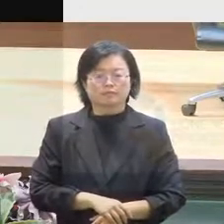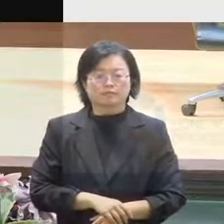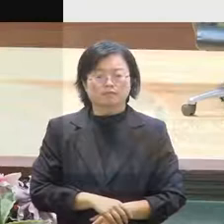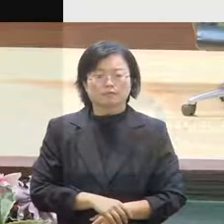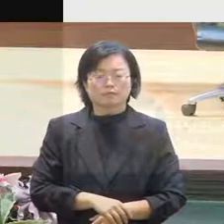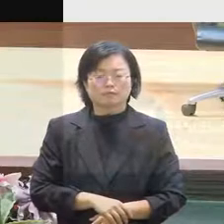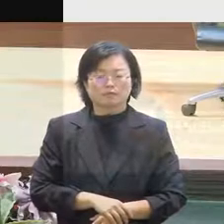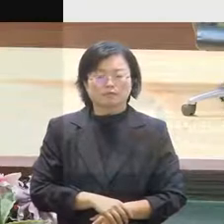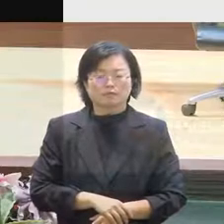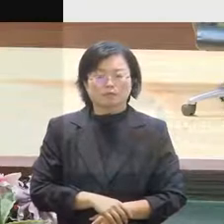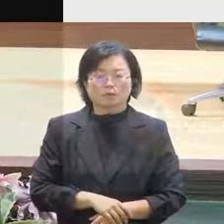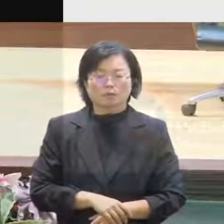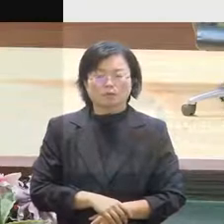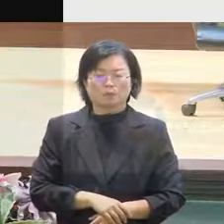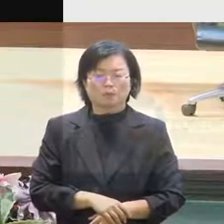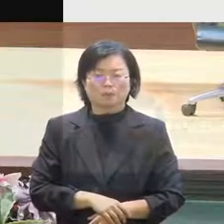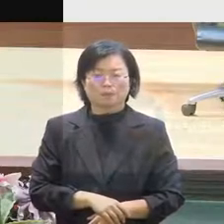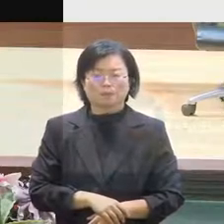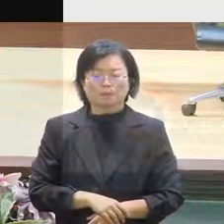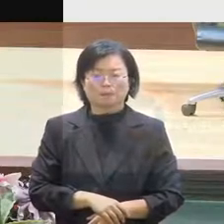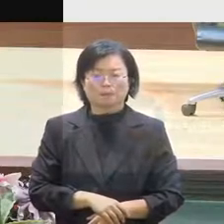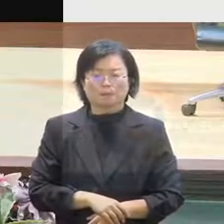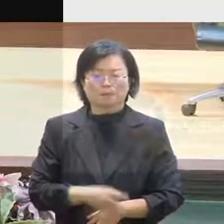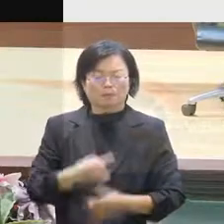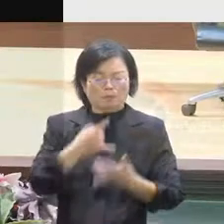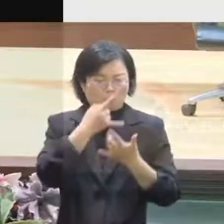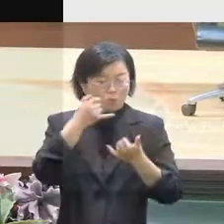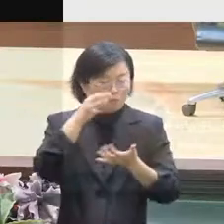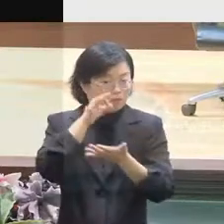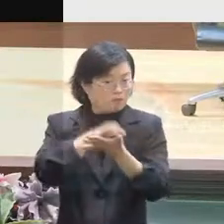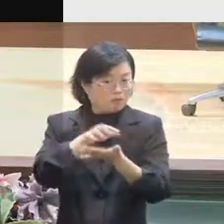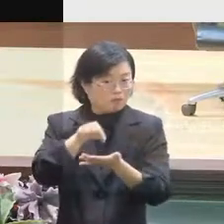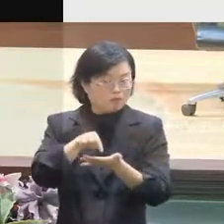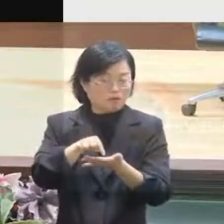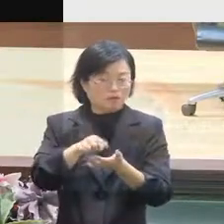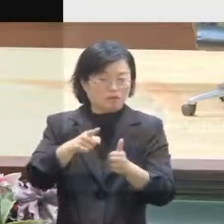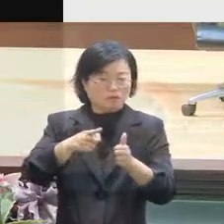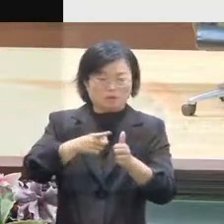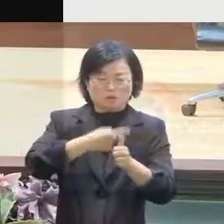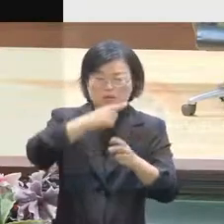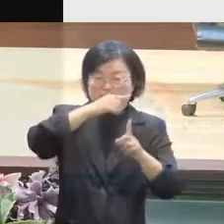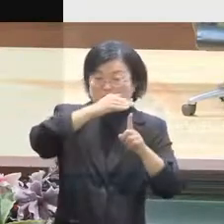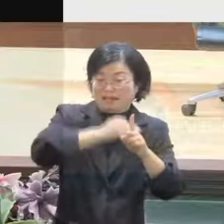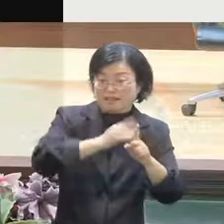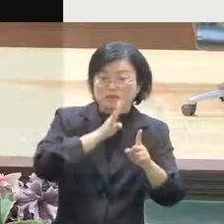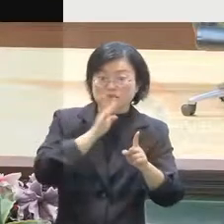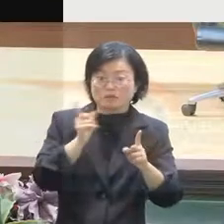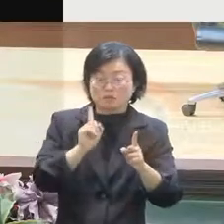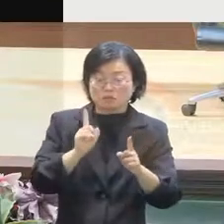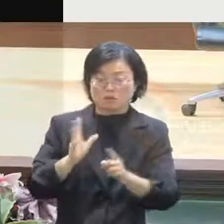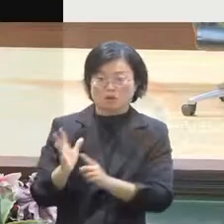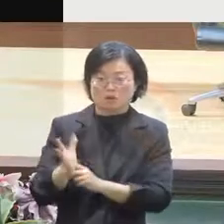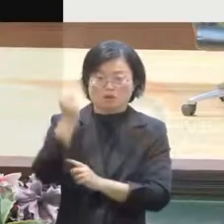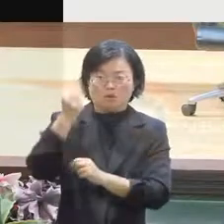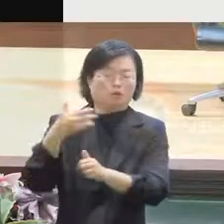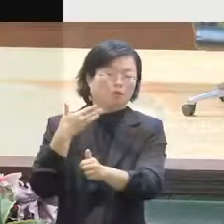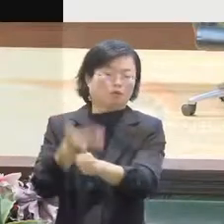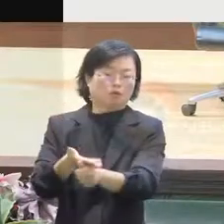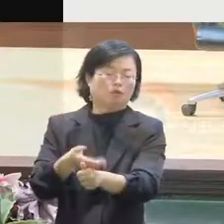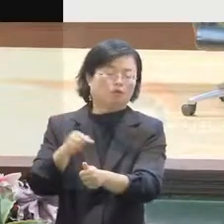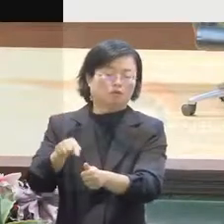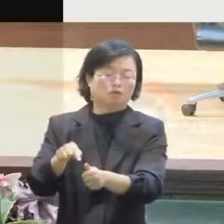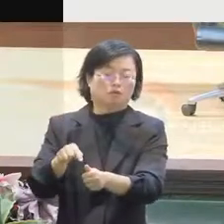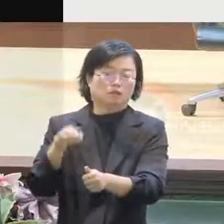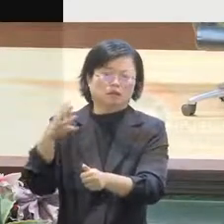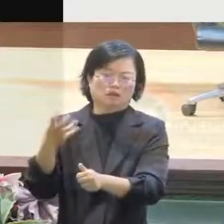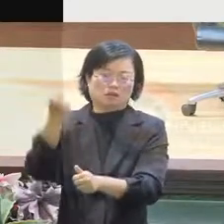观察。我们看到在指标得分里面呢，最低的是开放授权。那开放授权讲的是一